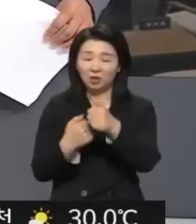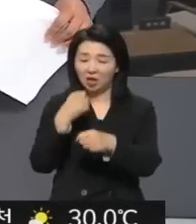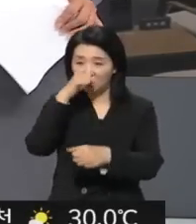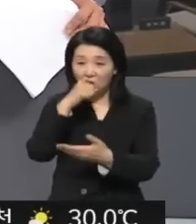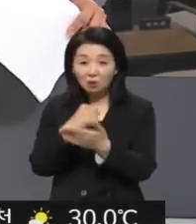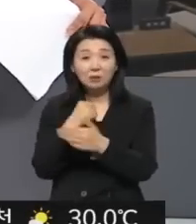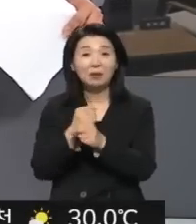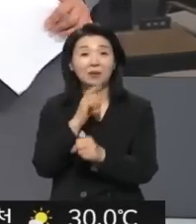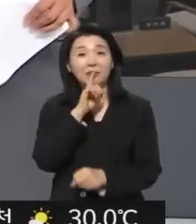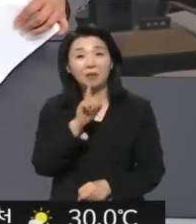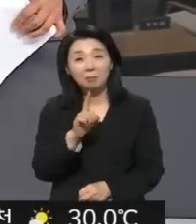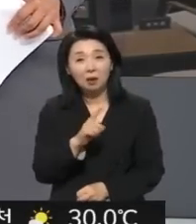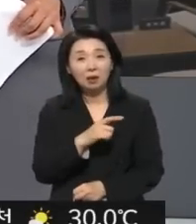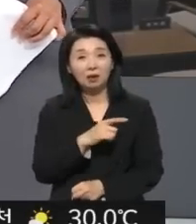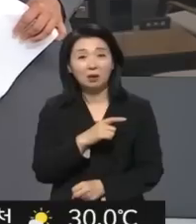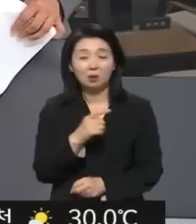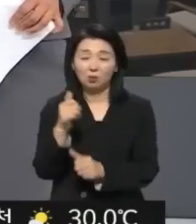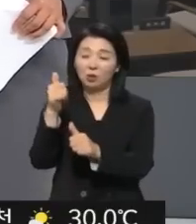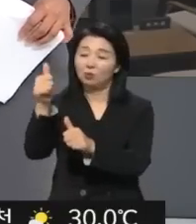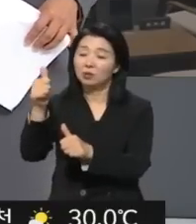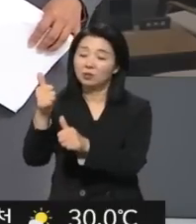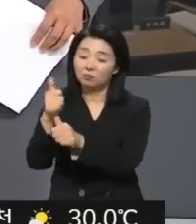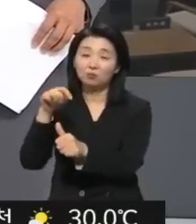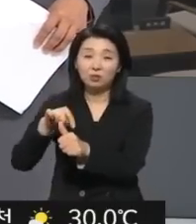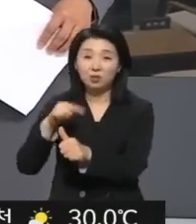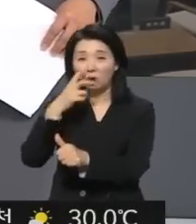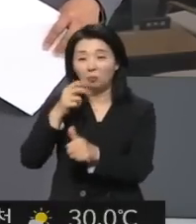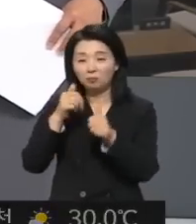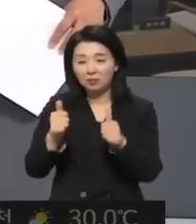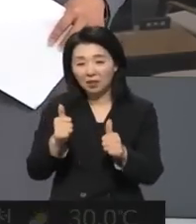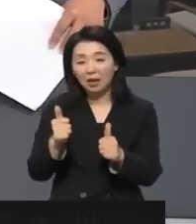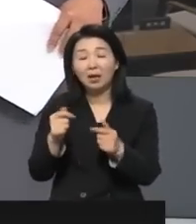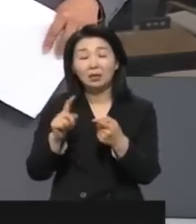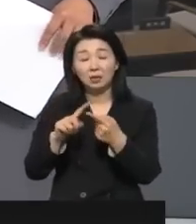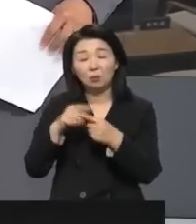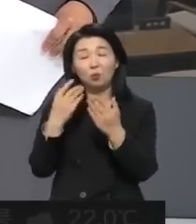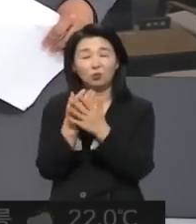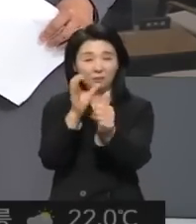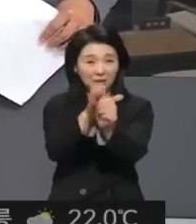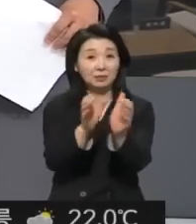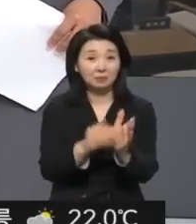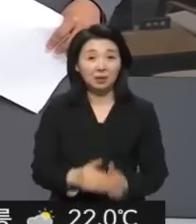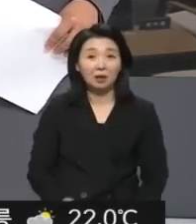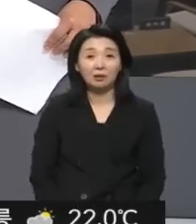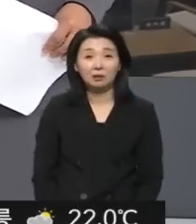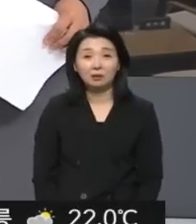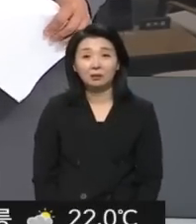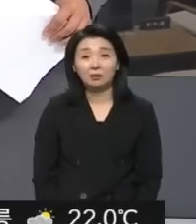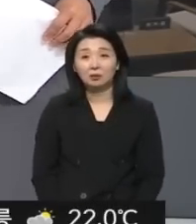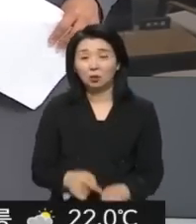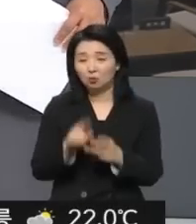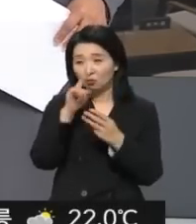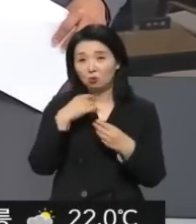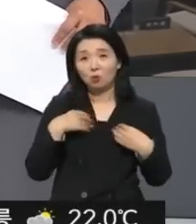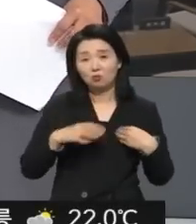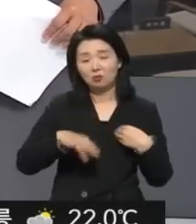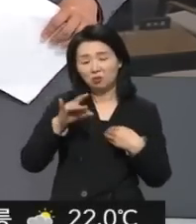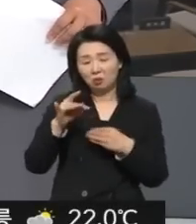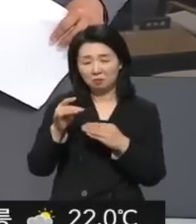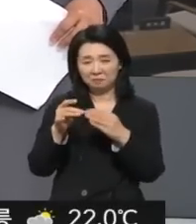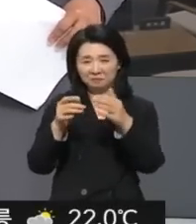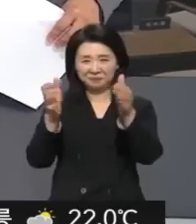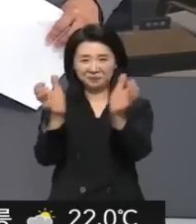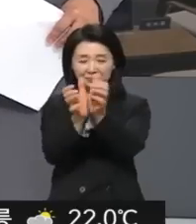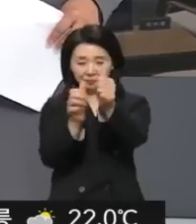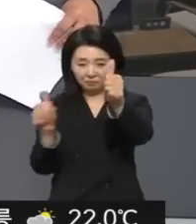권익위 위원장과 부위원장을 모두 검사 출신으로 맞이하게 됐습니다. 이 정부 들어서 첫 개각이지만